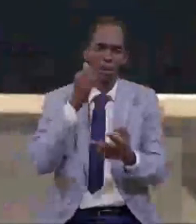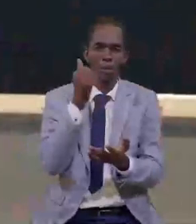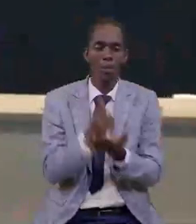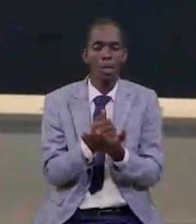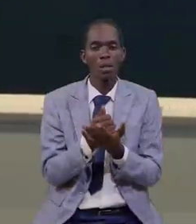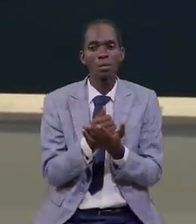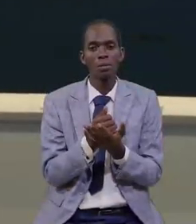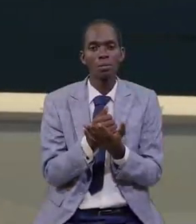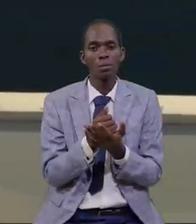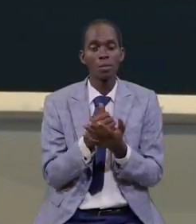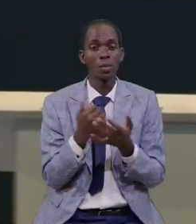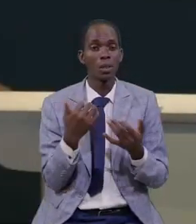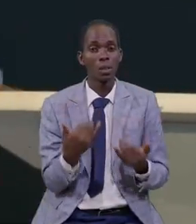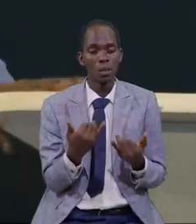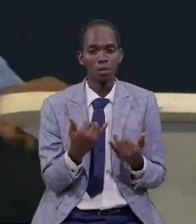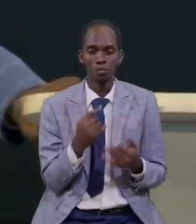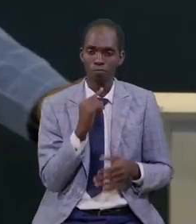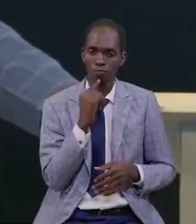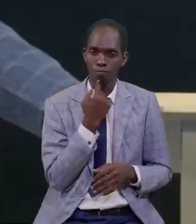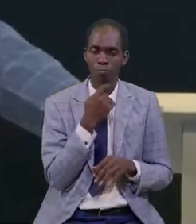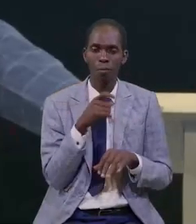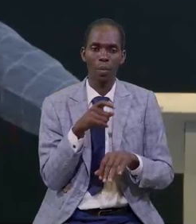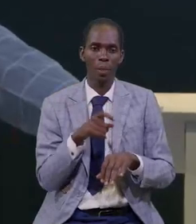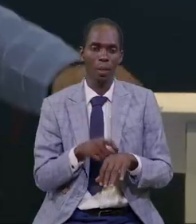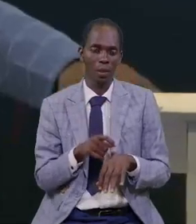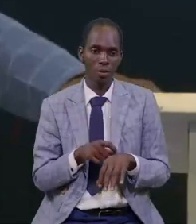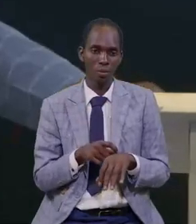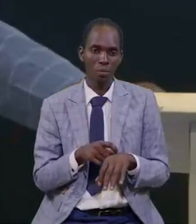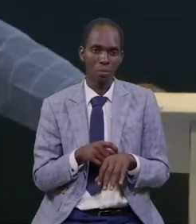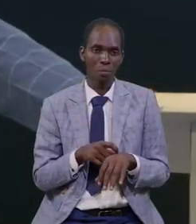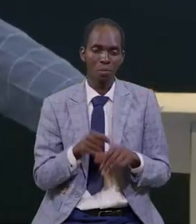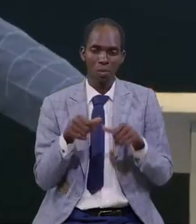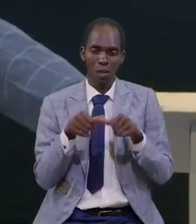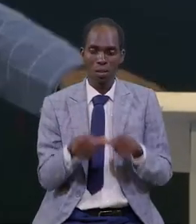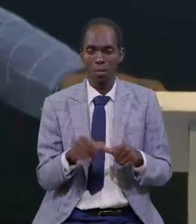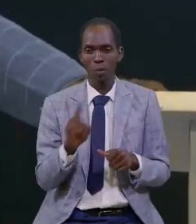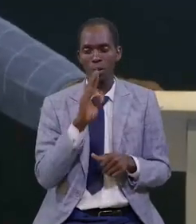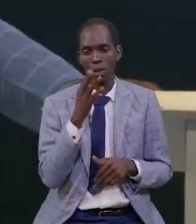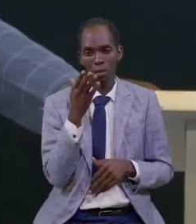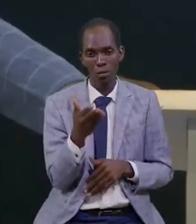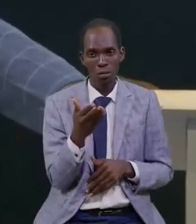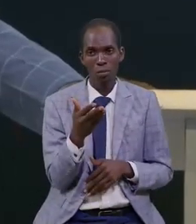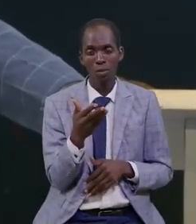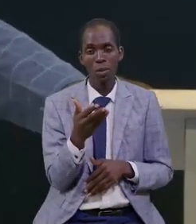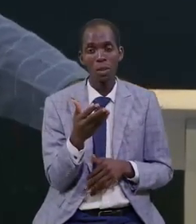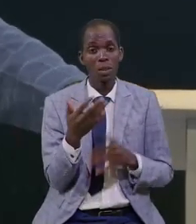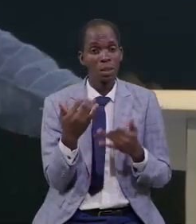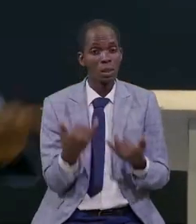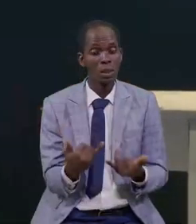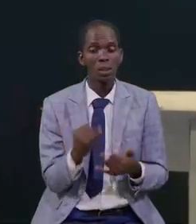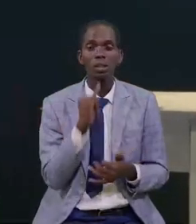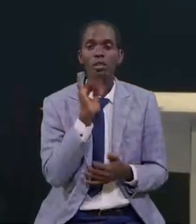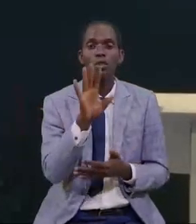baissée les yeux fermés la tête baissée les yeux fermé voici ton